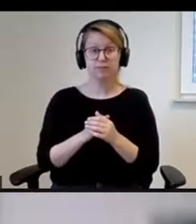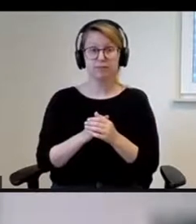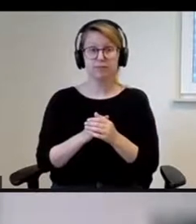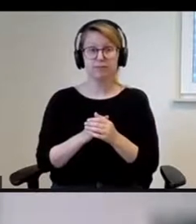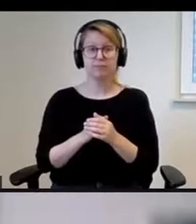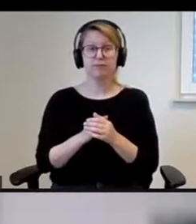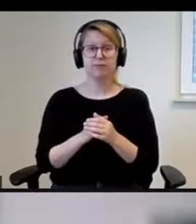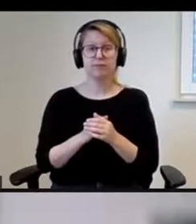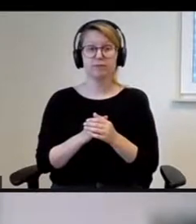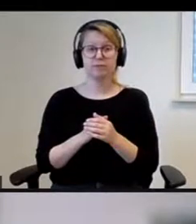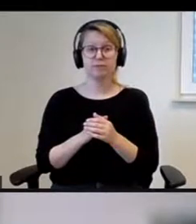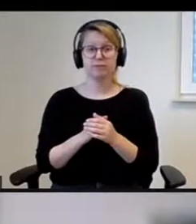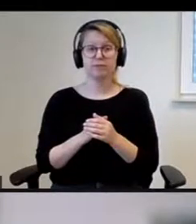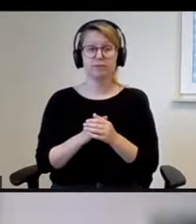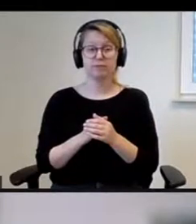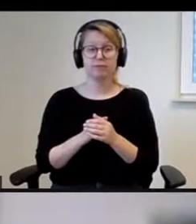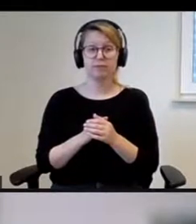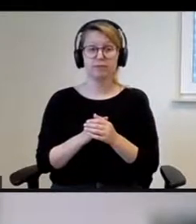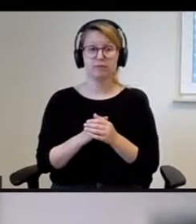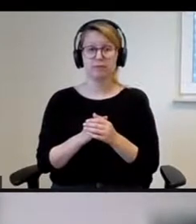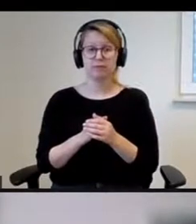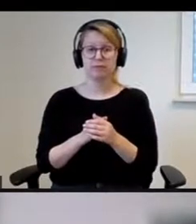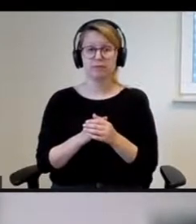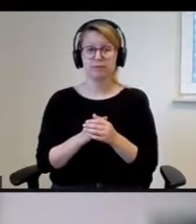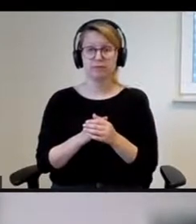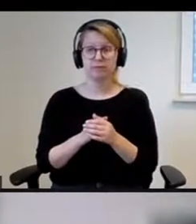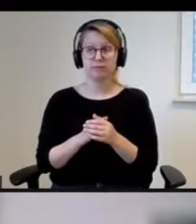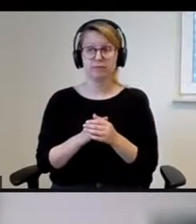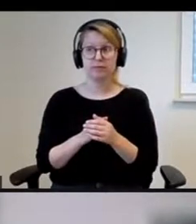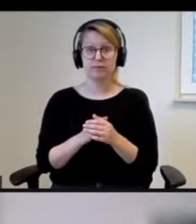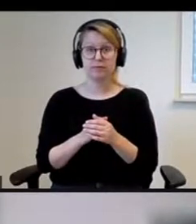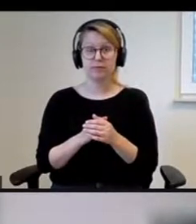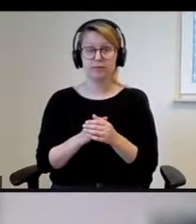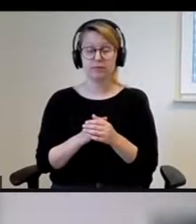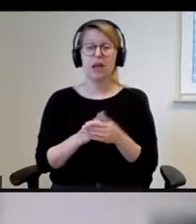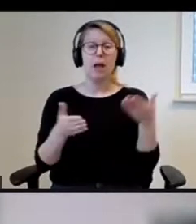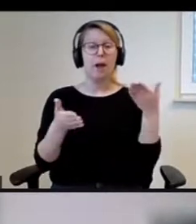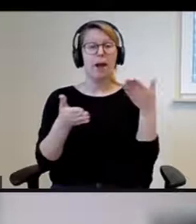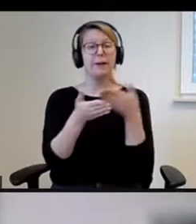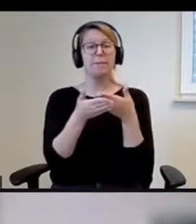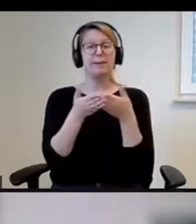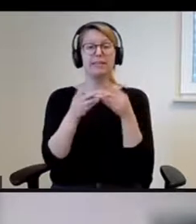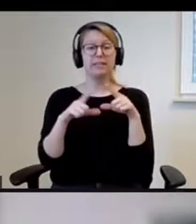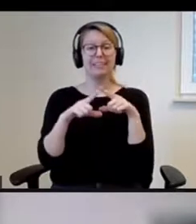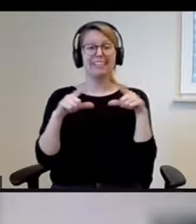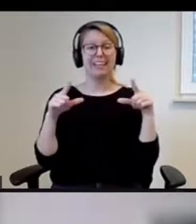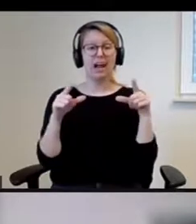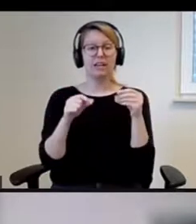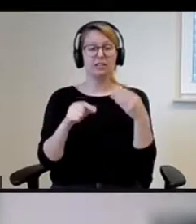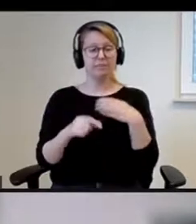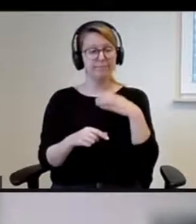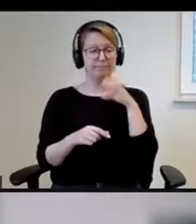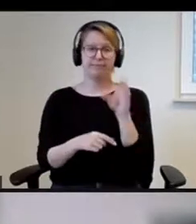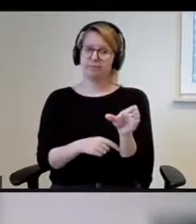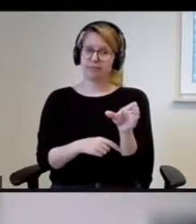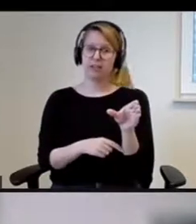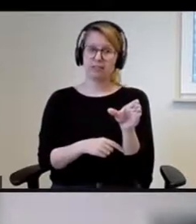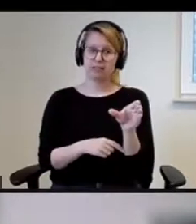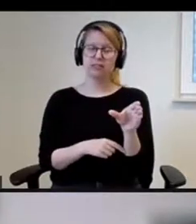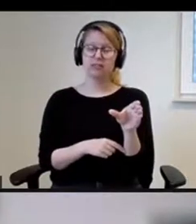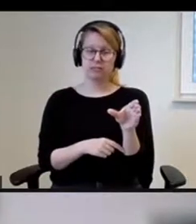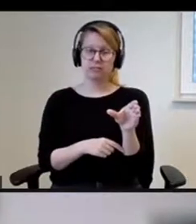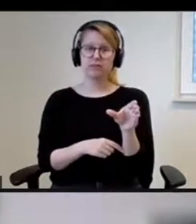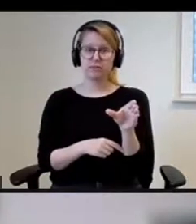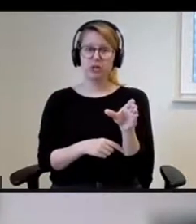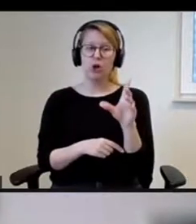la Disability Card, une carte. Il y avait un projet pilote, mais maintenant on veut que tous les 27 pays ont une carte et que cette